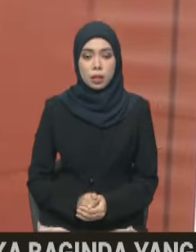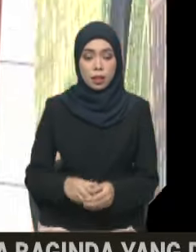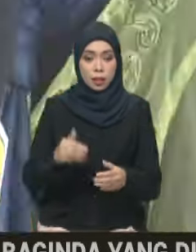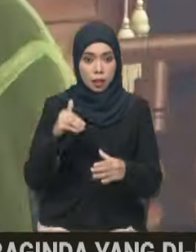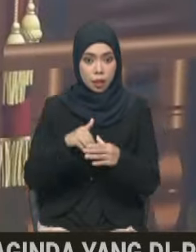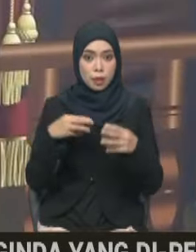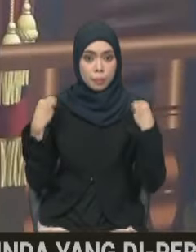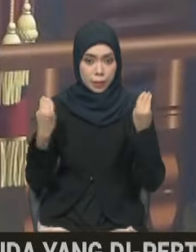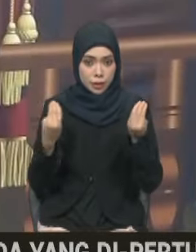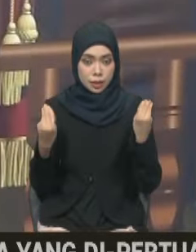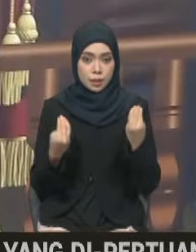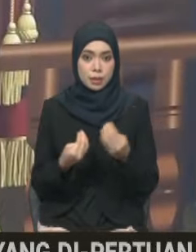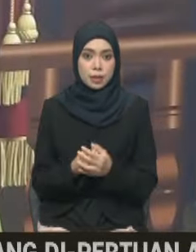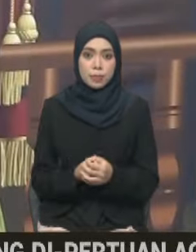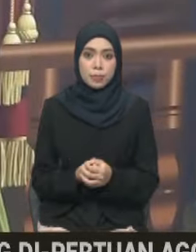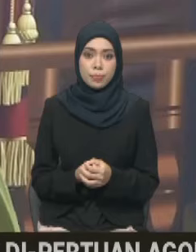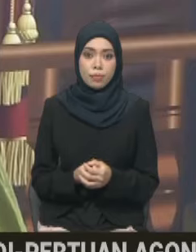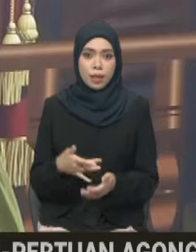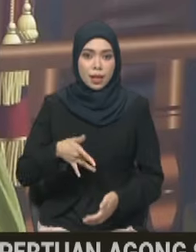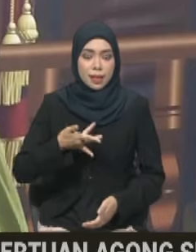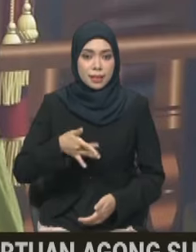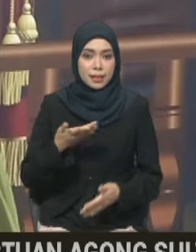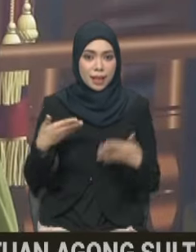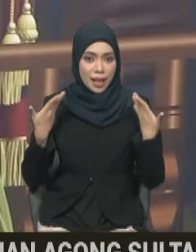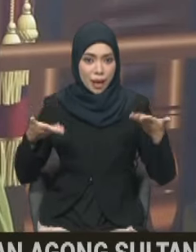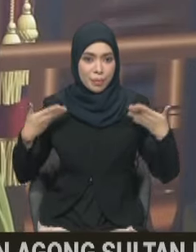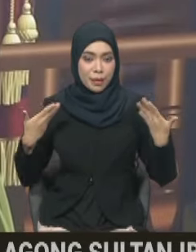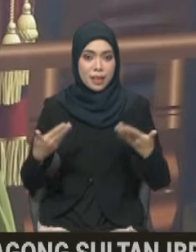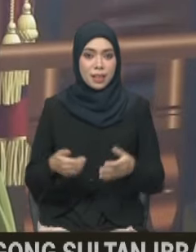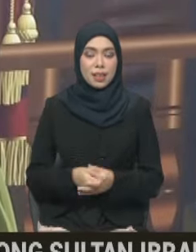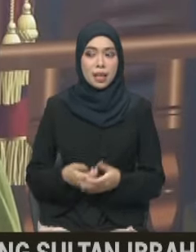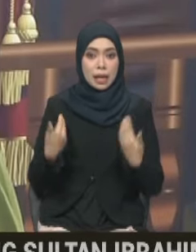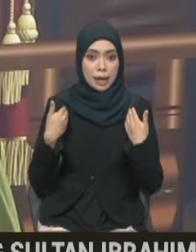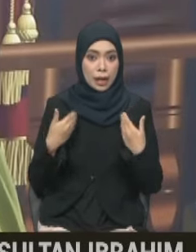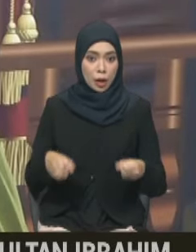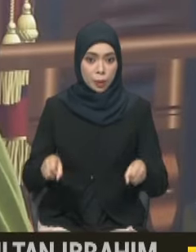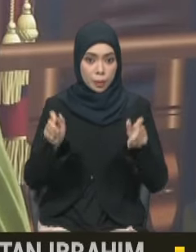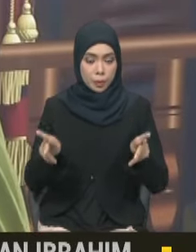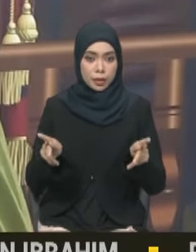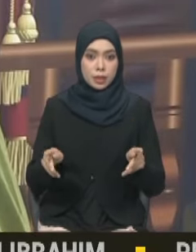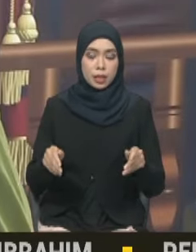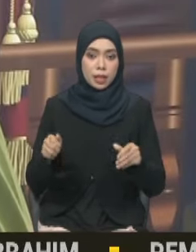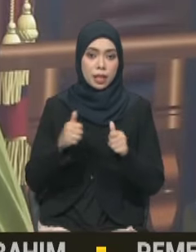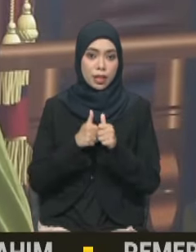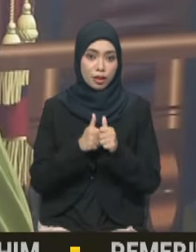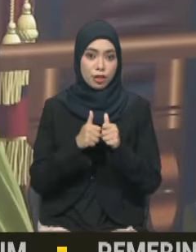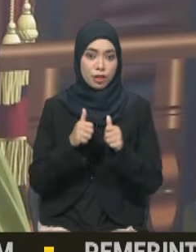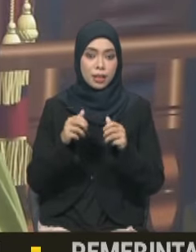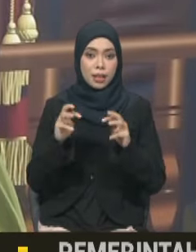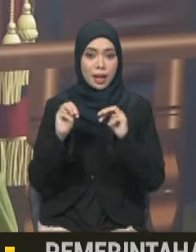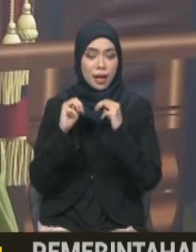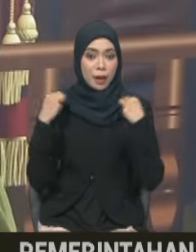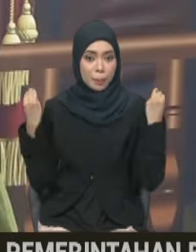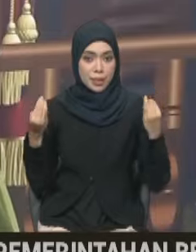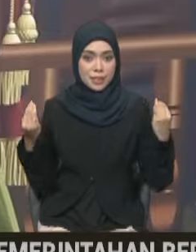Pekan Tutong. Saya berasa amat teruja untuk diberi peluang lagi untuk mengikuti majlis ini dan